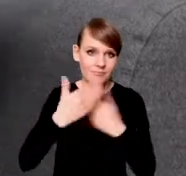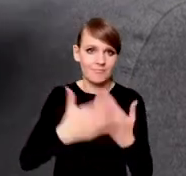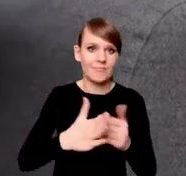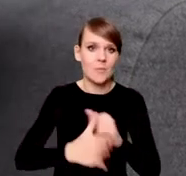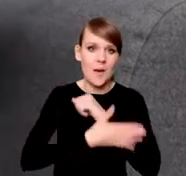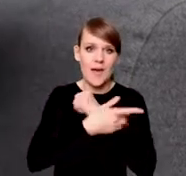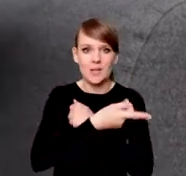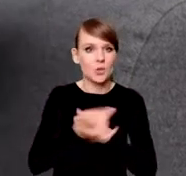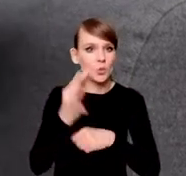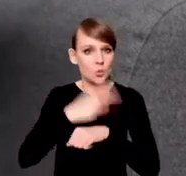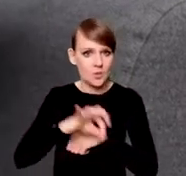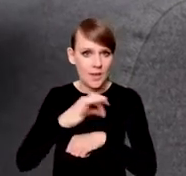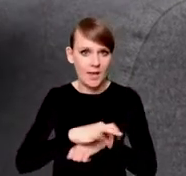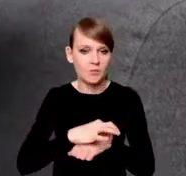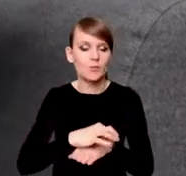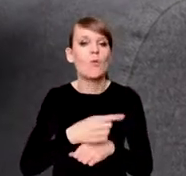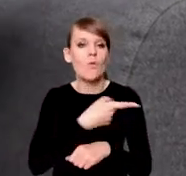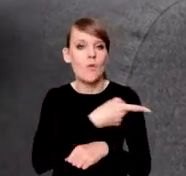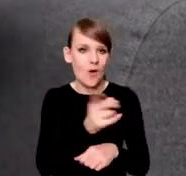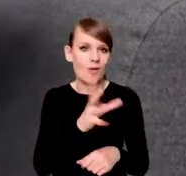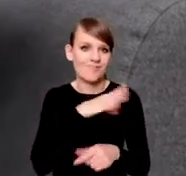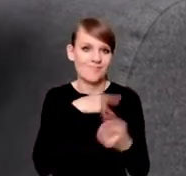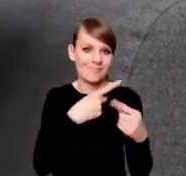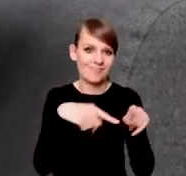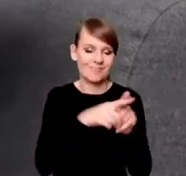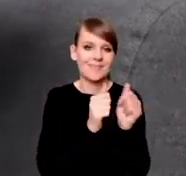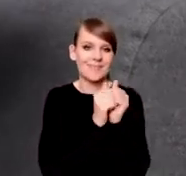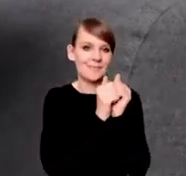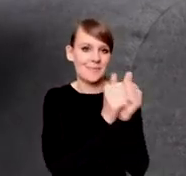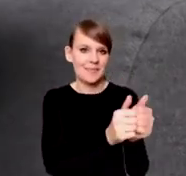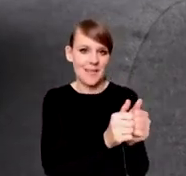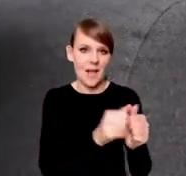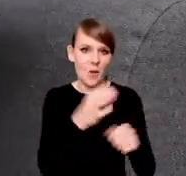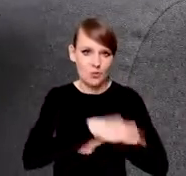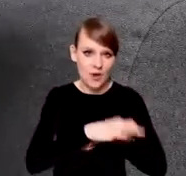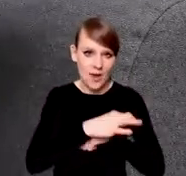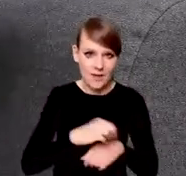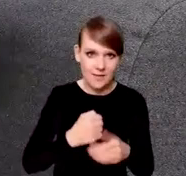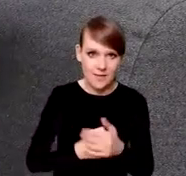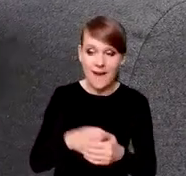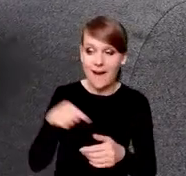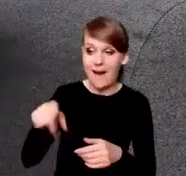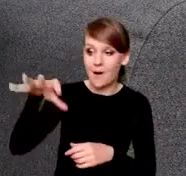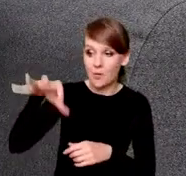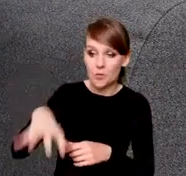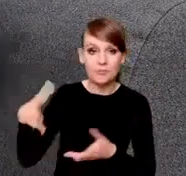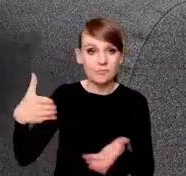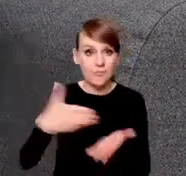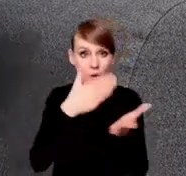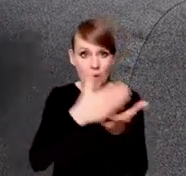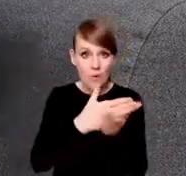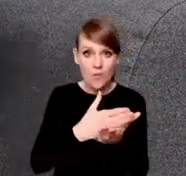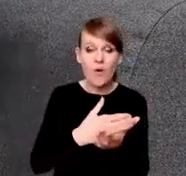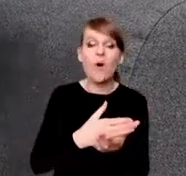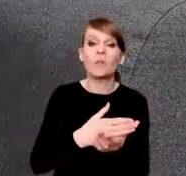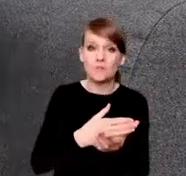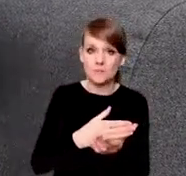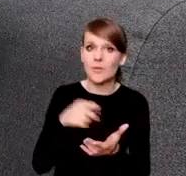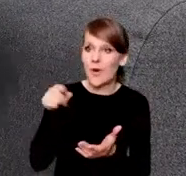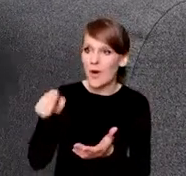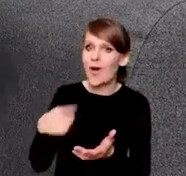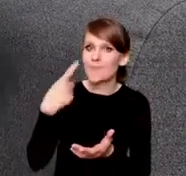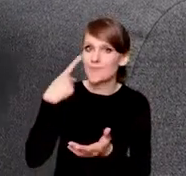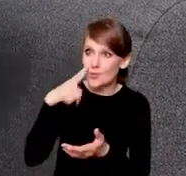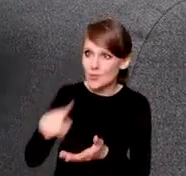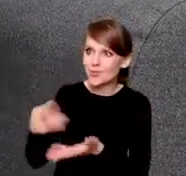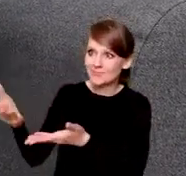realizowaniu misji uczelni. I dostrzeżenie tej grupy uważam za wyjątkowo znaczący wkład społecznej